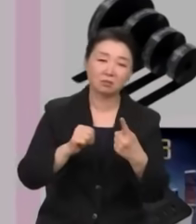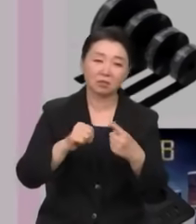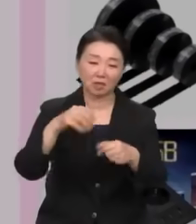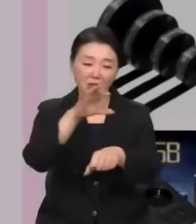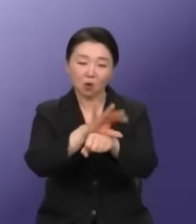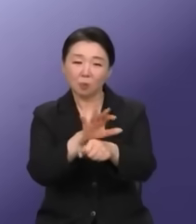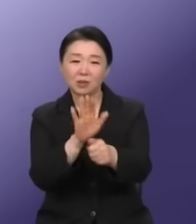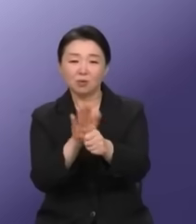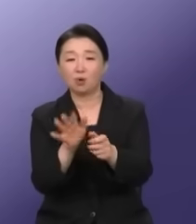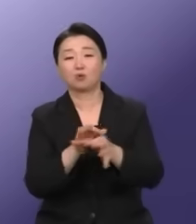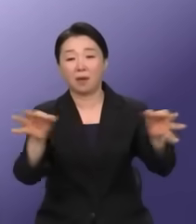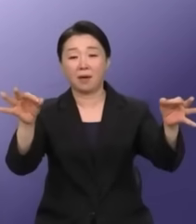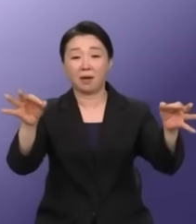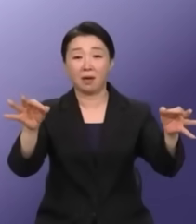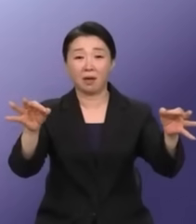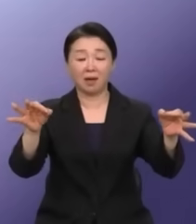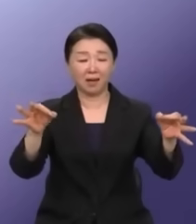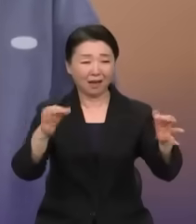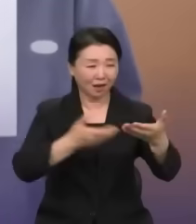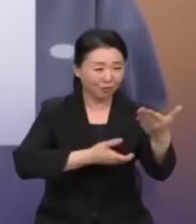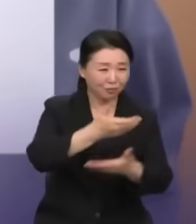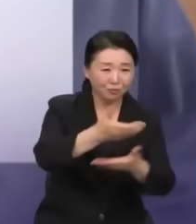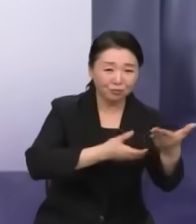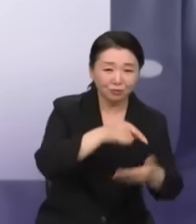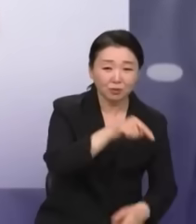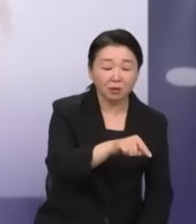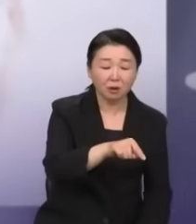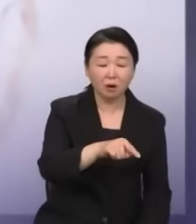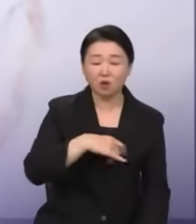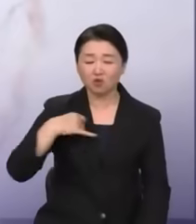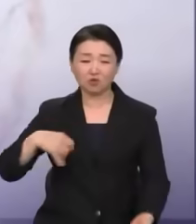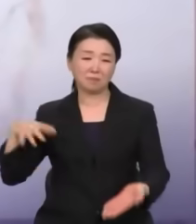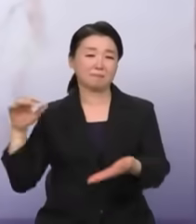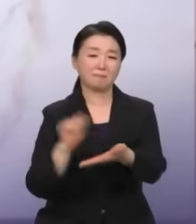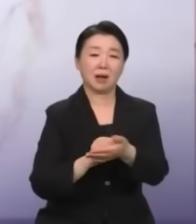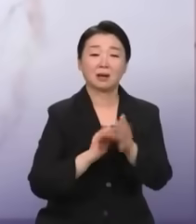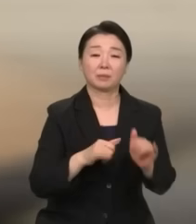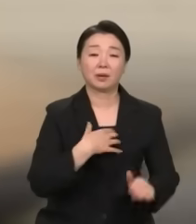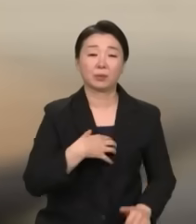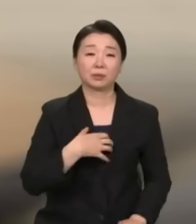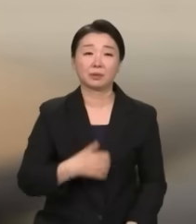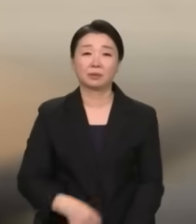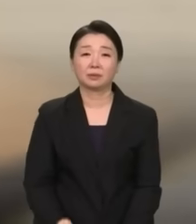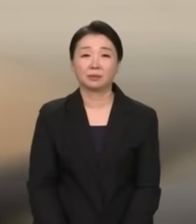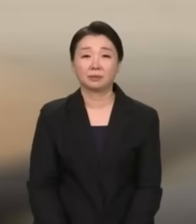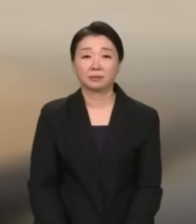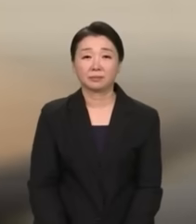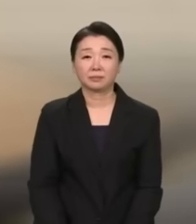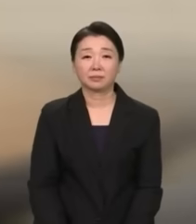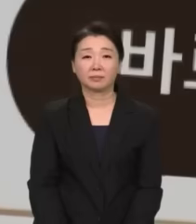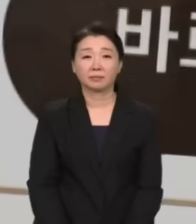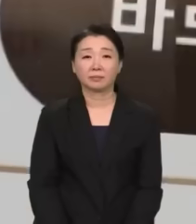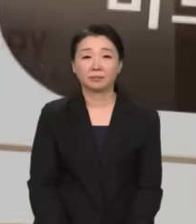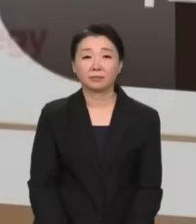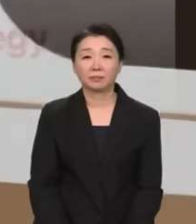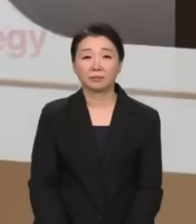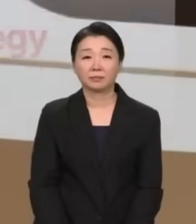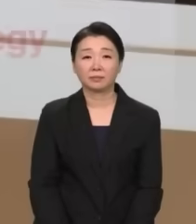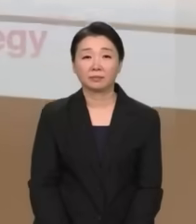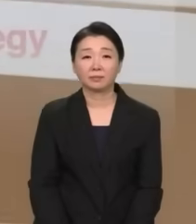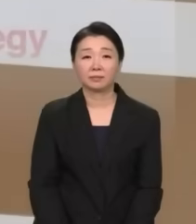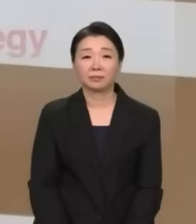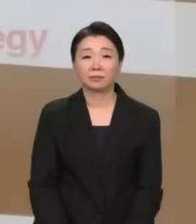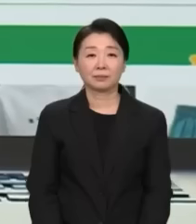계획인데 유통 생태계가 중국 플랫폼에 장악될 수 있다는 우려도 나옵니다. JTBC 이상화입니다.